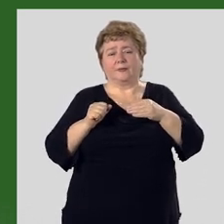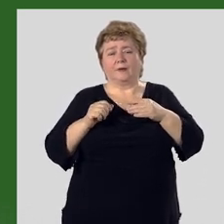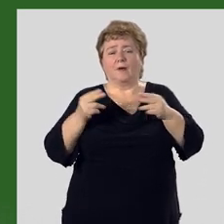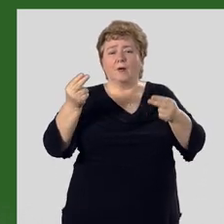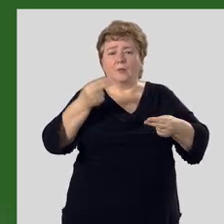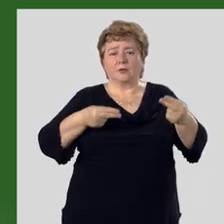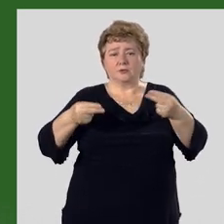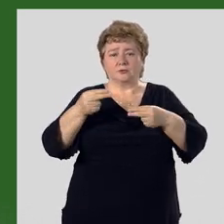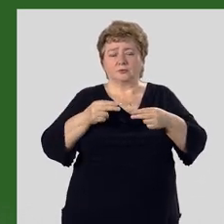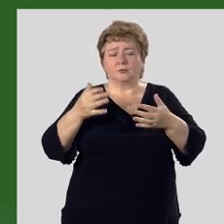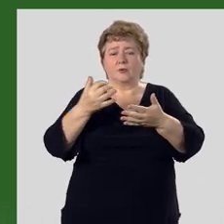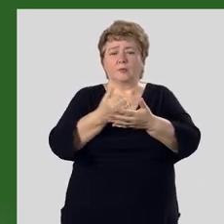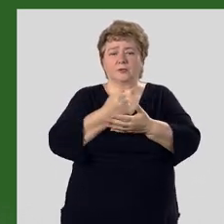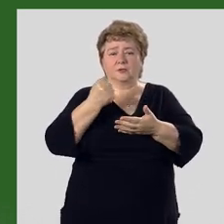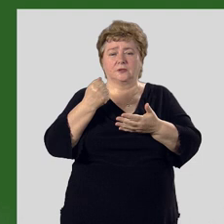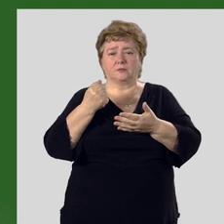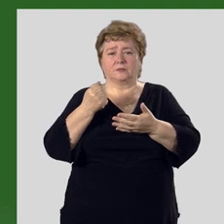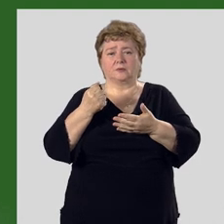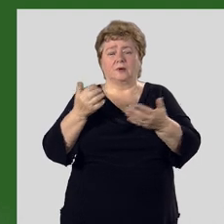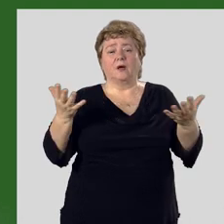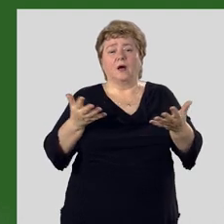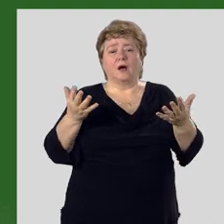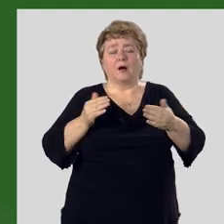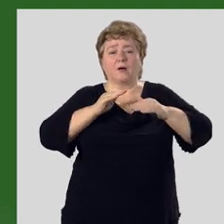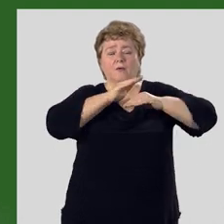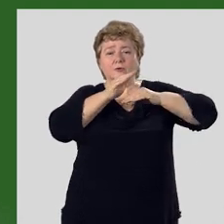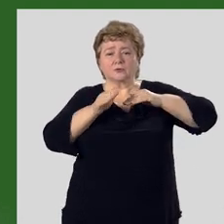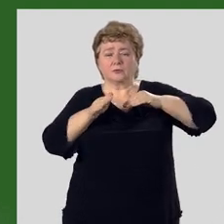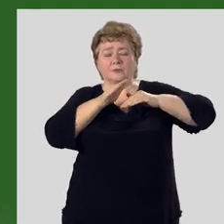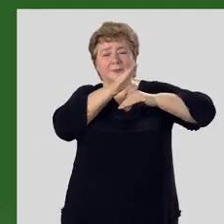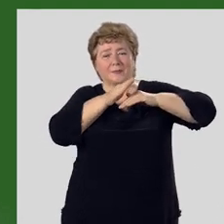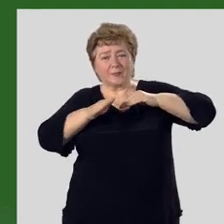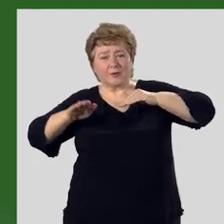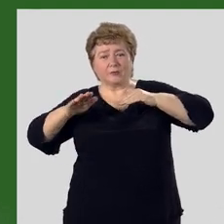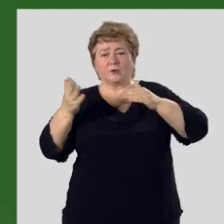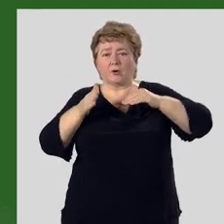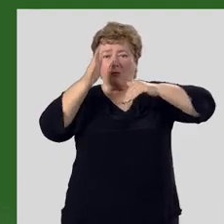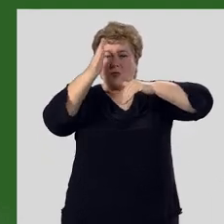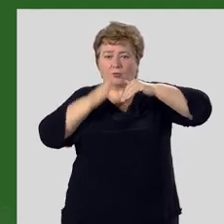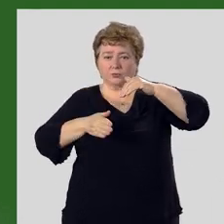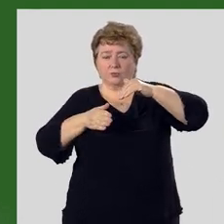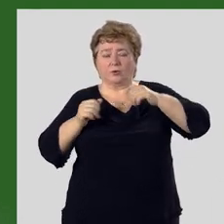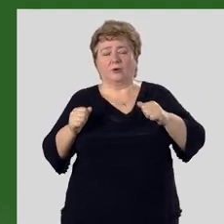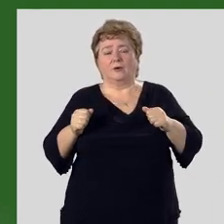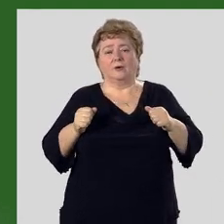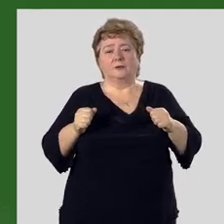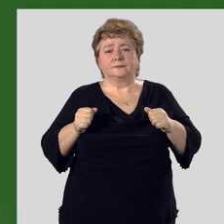По рисунку определим, какой склон пологий, а какой крутой.